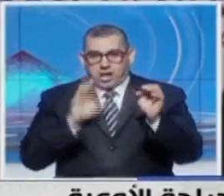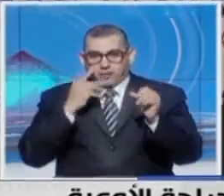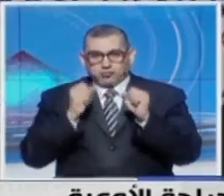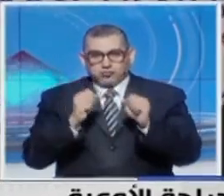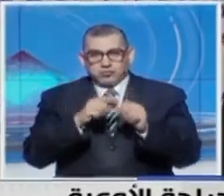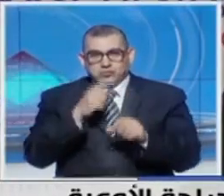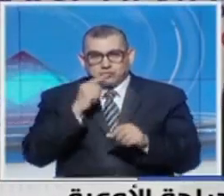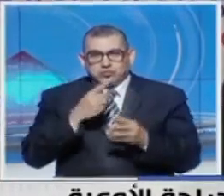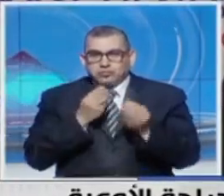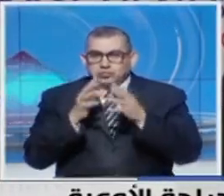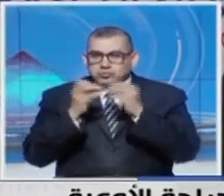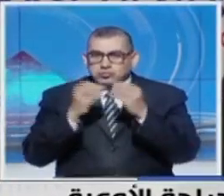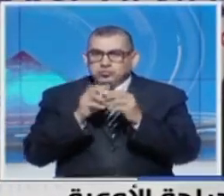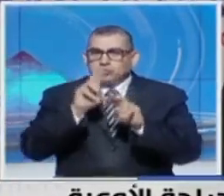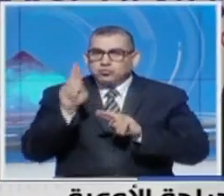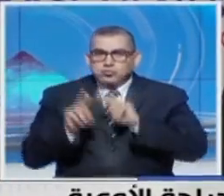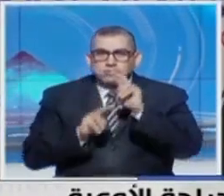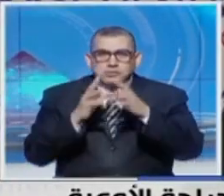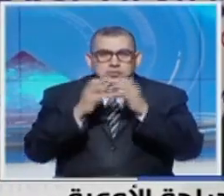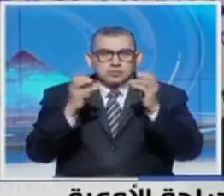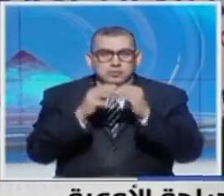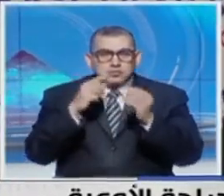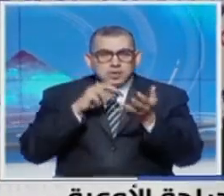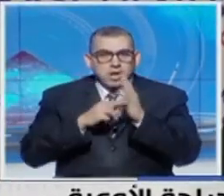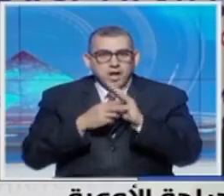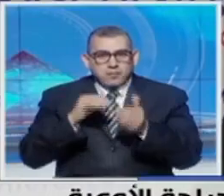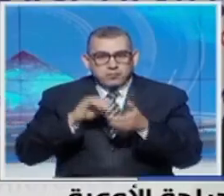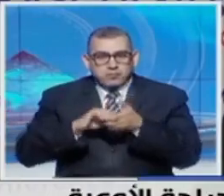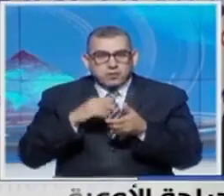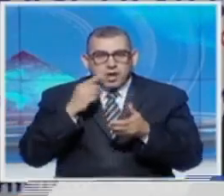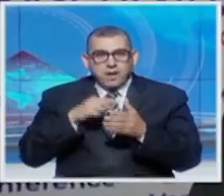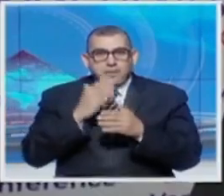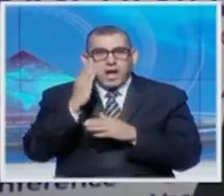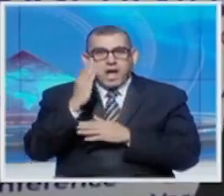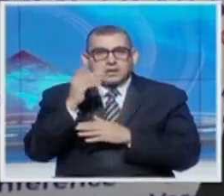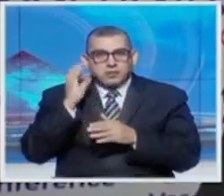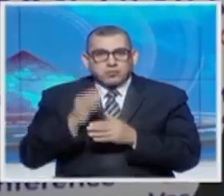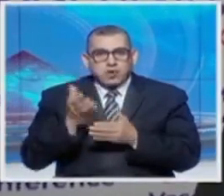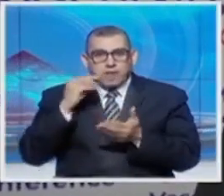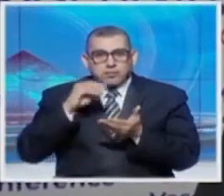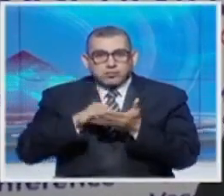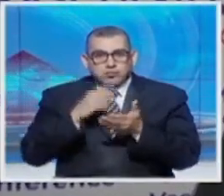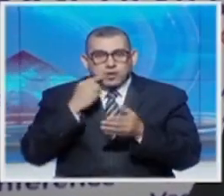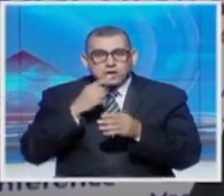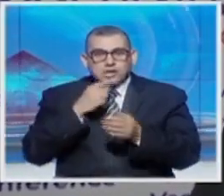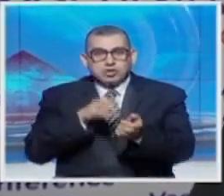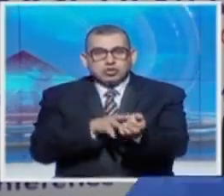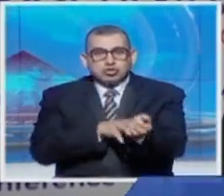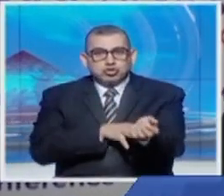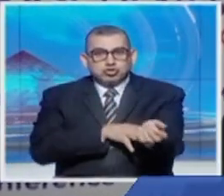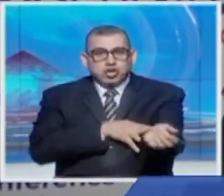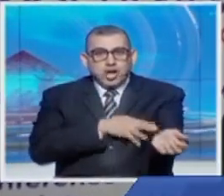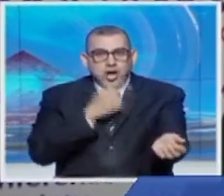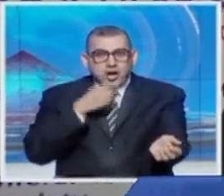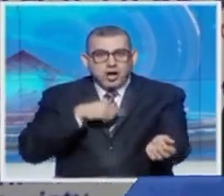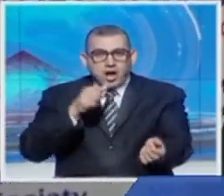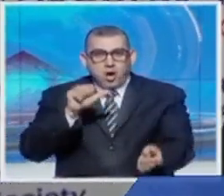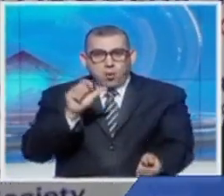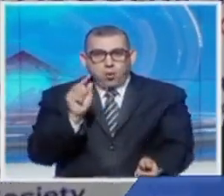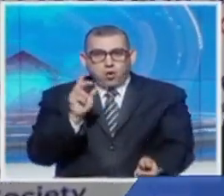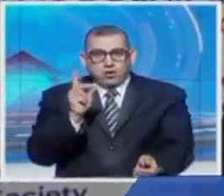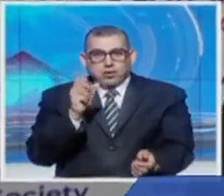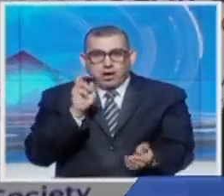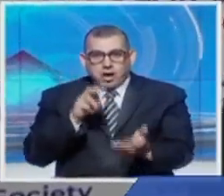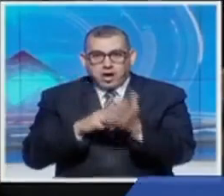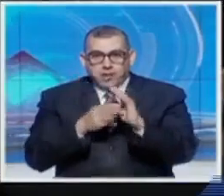التدخل. احنا بنناقش كل حاجة موجودة جديد في علاقات أساسا تمددات الشرايين في شريان الأورطة والمشاكل